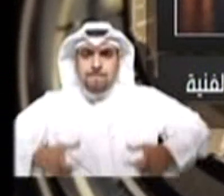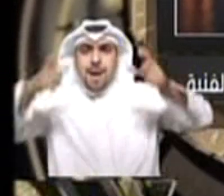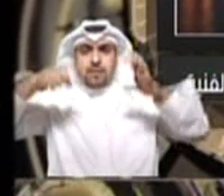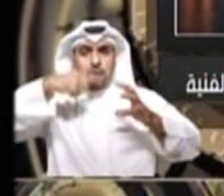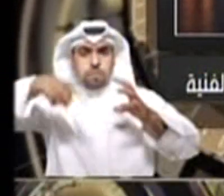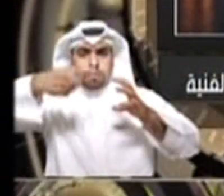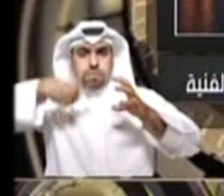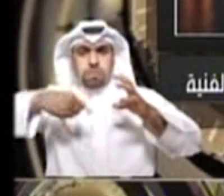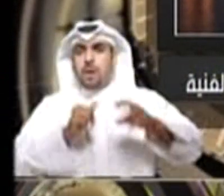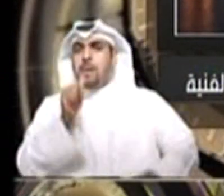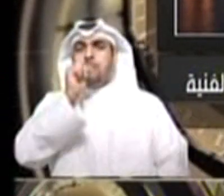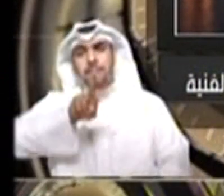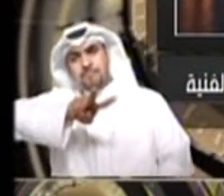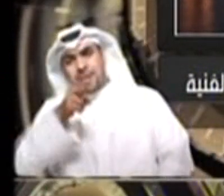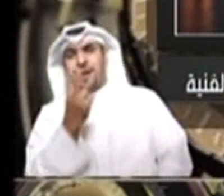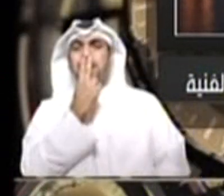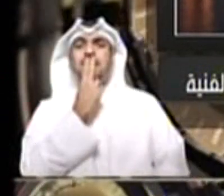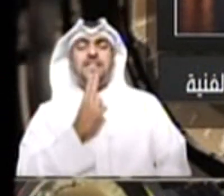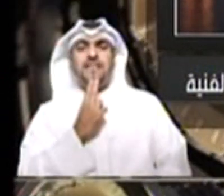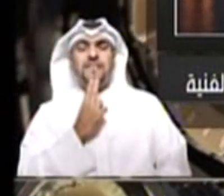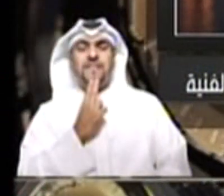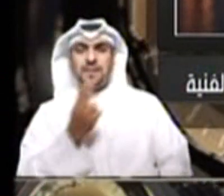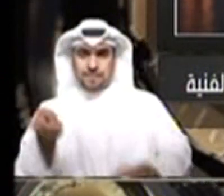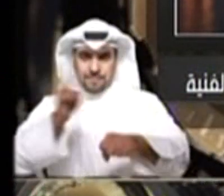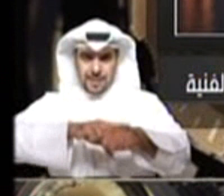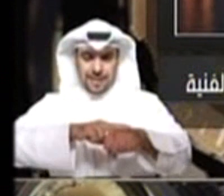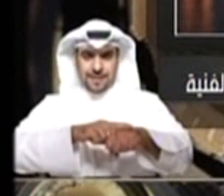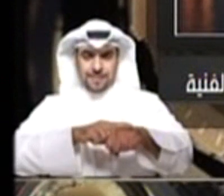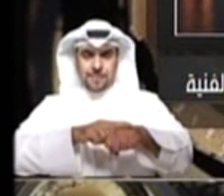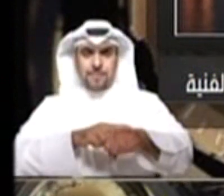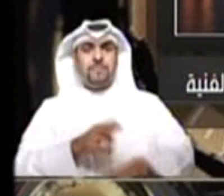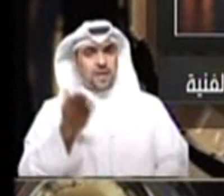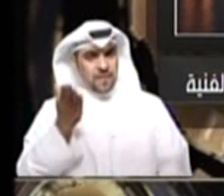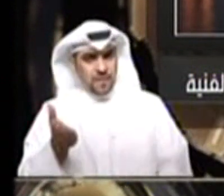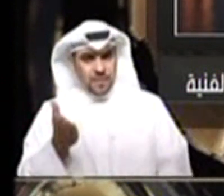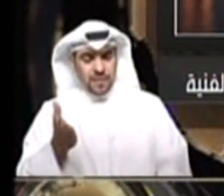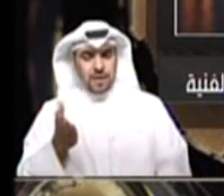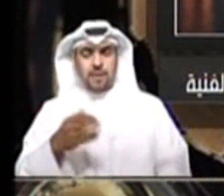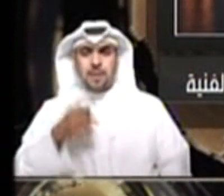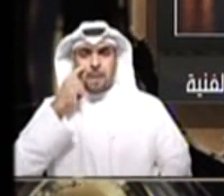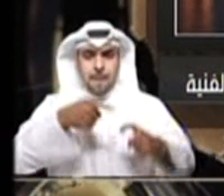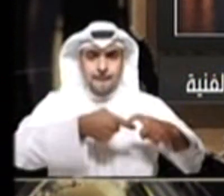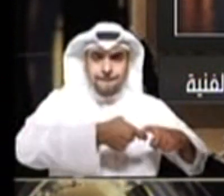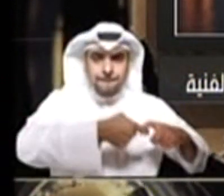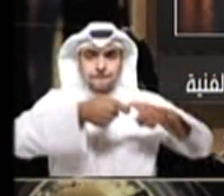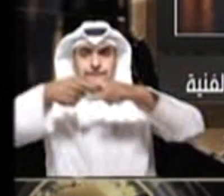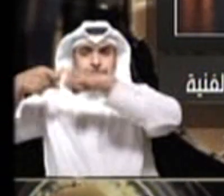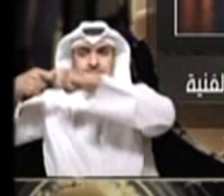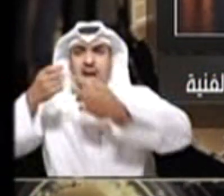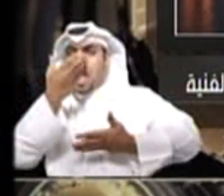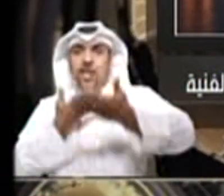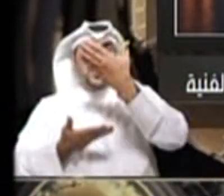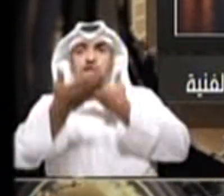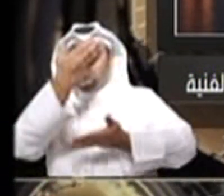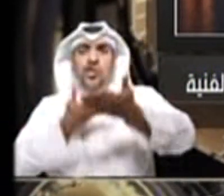طبعا نتيجه يعني مثل ما ذكرت يعني احد الموانئ التجاريه، خاصه ان يمكن